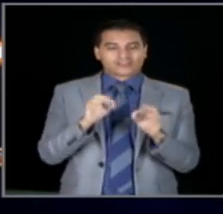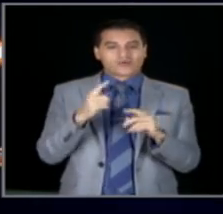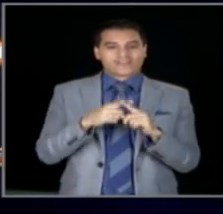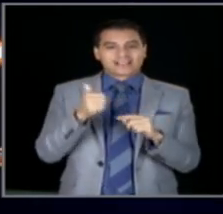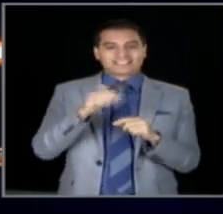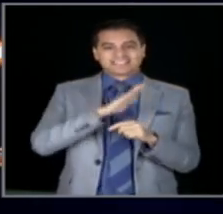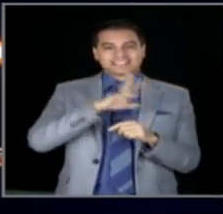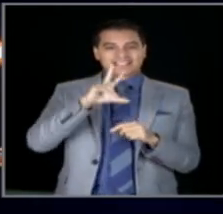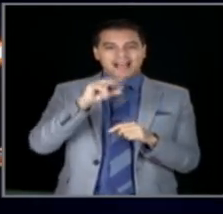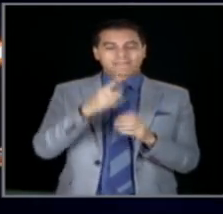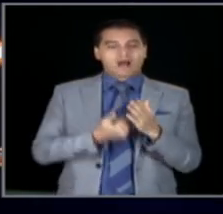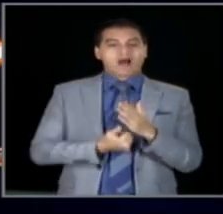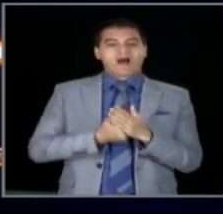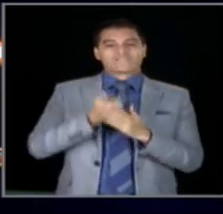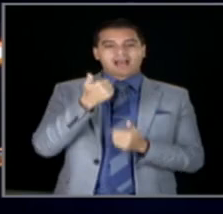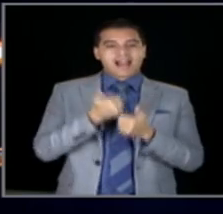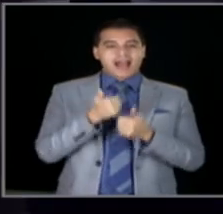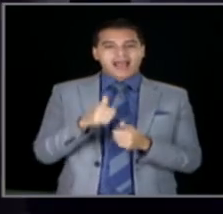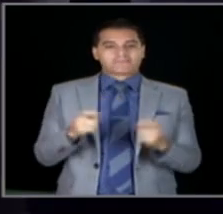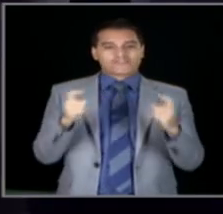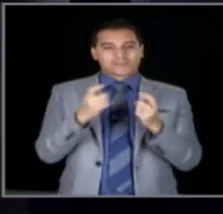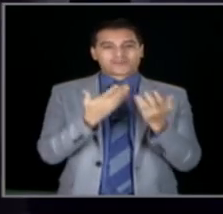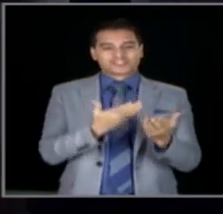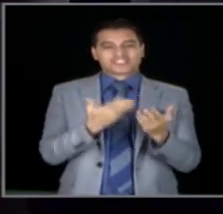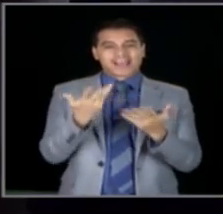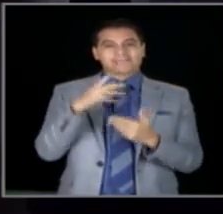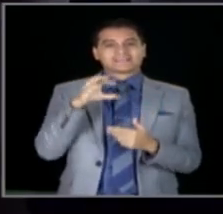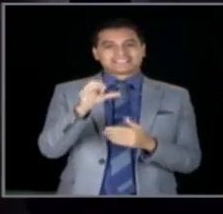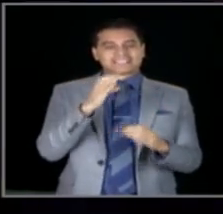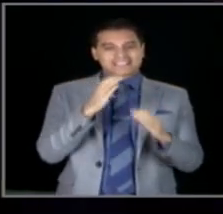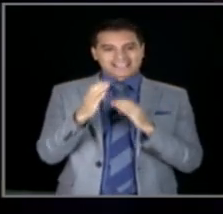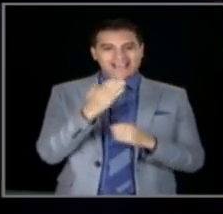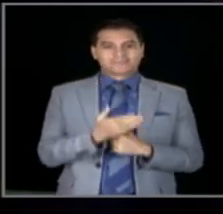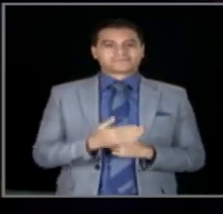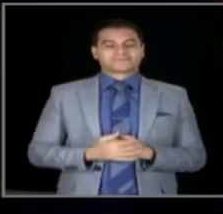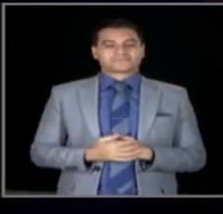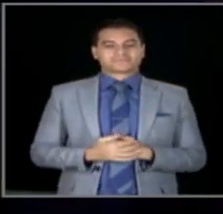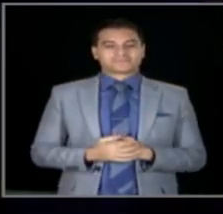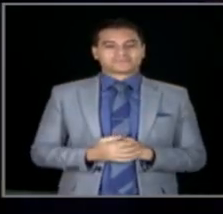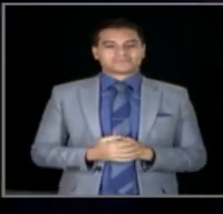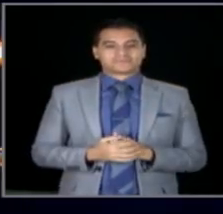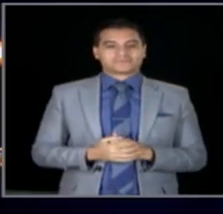جابر بالإجابة دي أفضل لاعب في ماتش النهاردة ب90 نقطة.